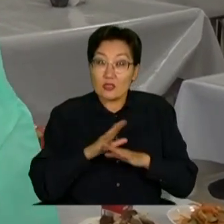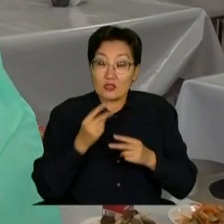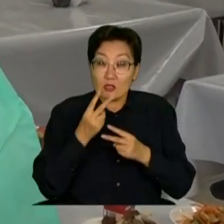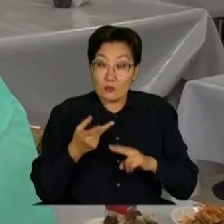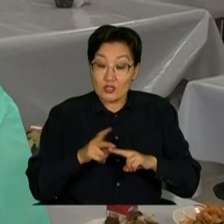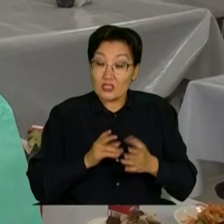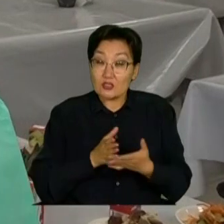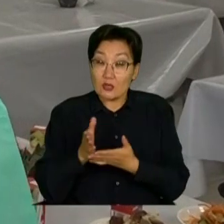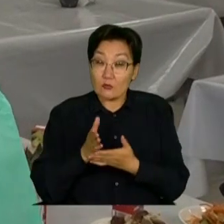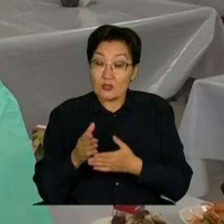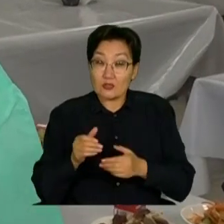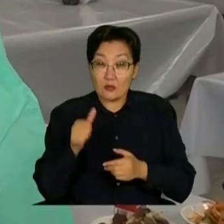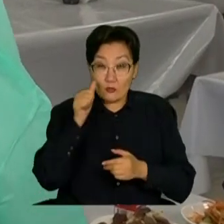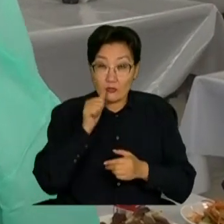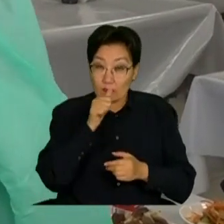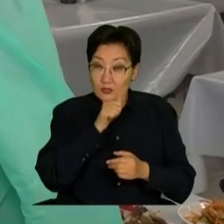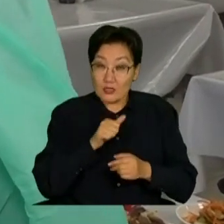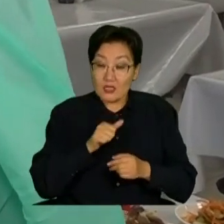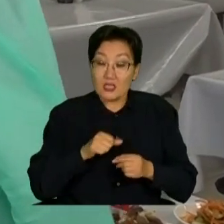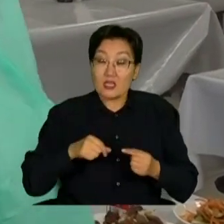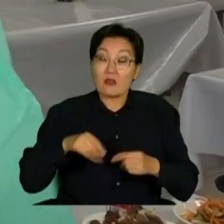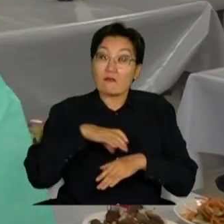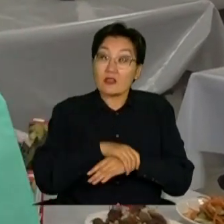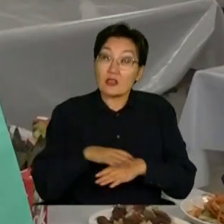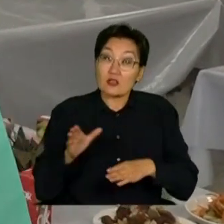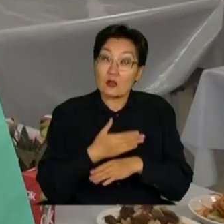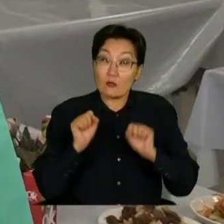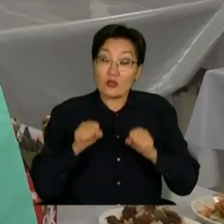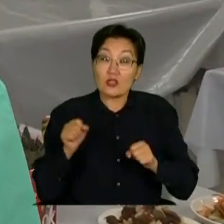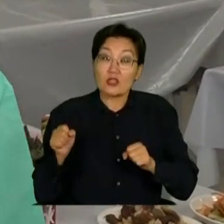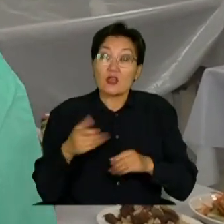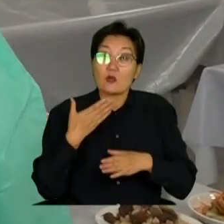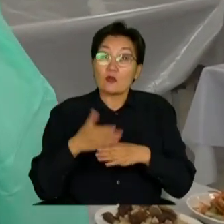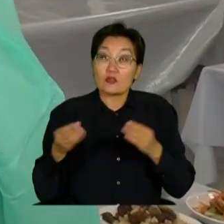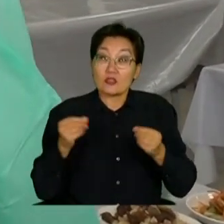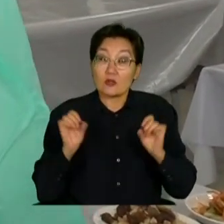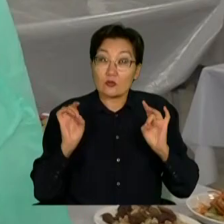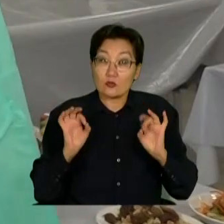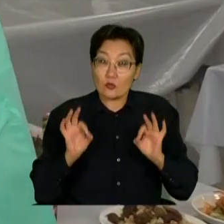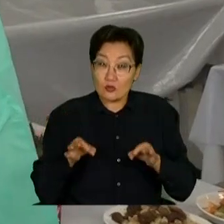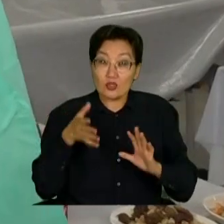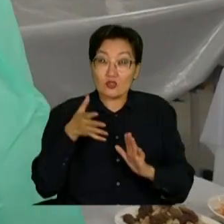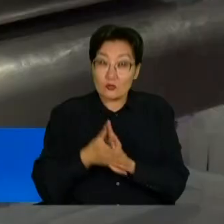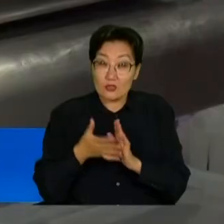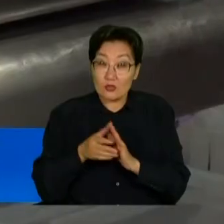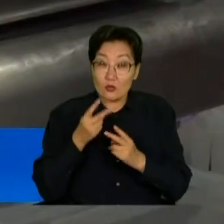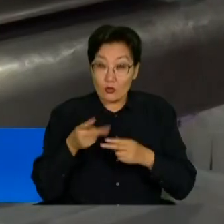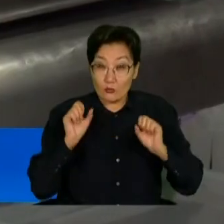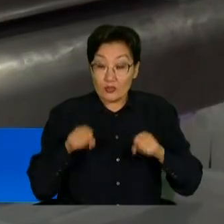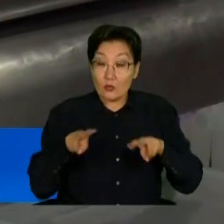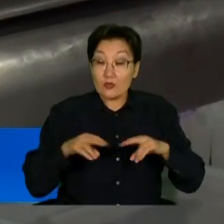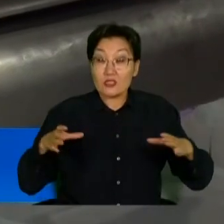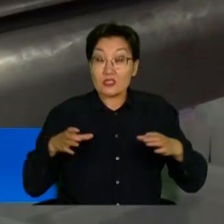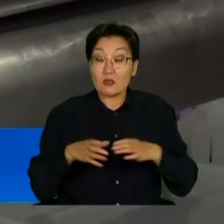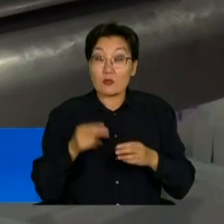осы саладағы көлеңкелі бизнесті жоюға болар еді. Сәйкесінше бөлінген ақшаның да тиісінше жұмсалып жатқанына көз жеткіземіз. Мониторингтік